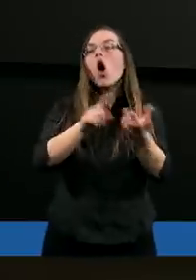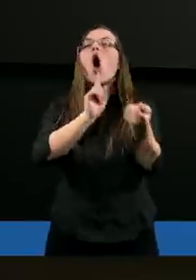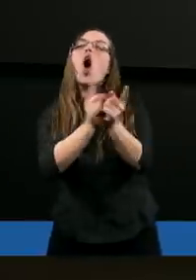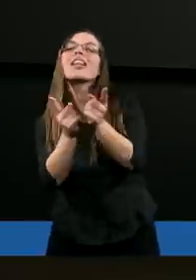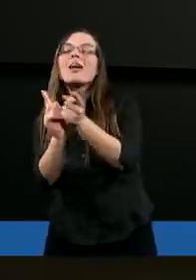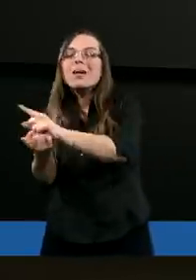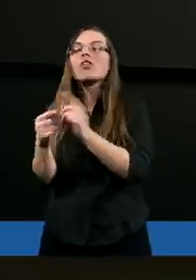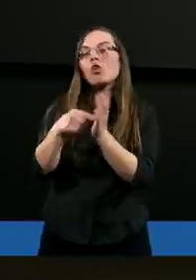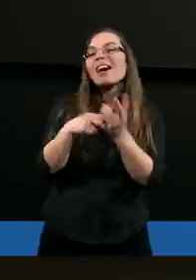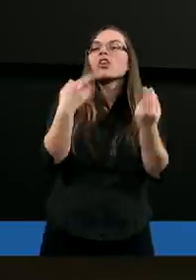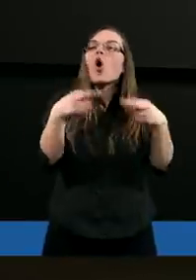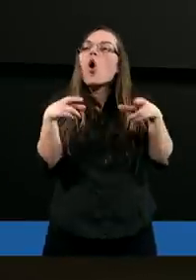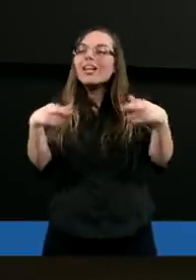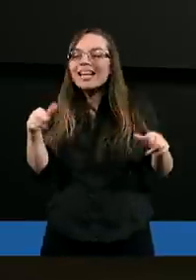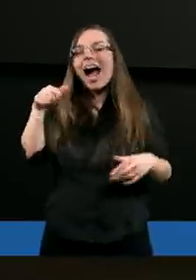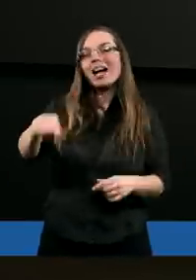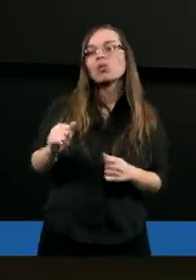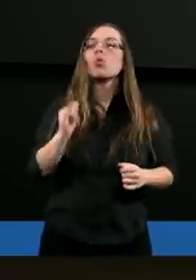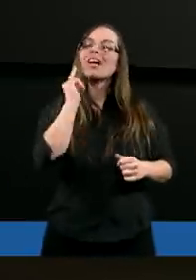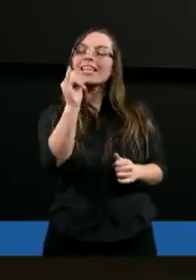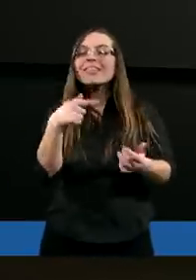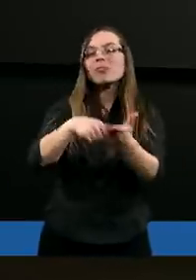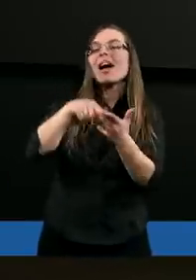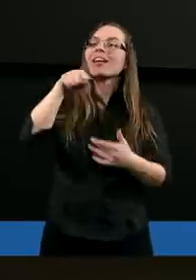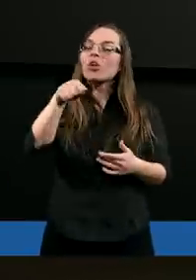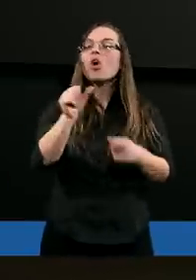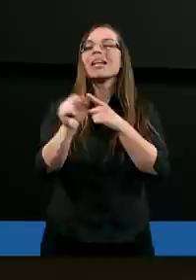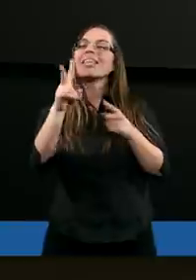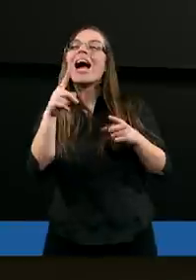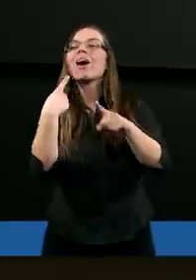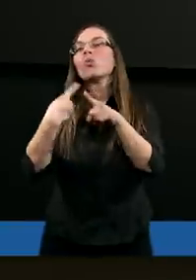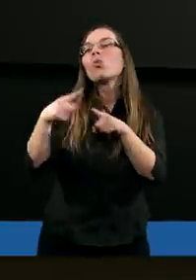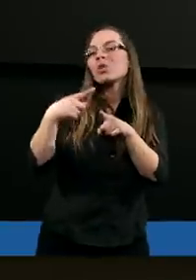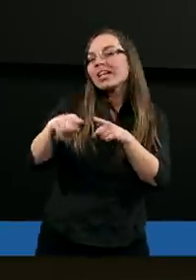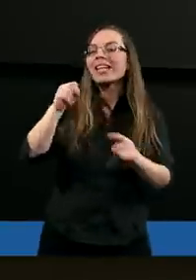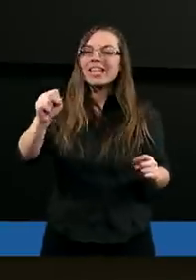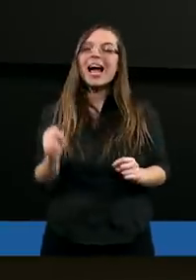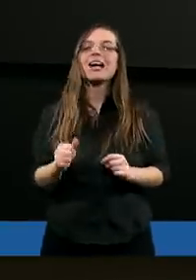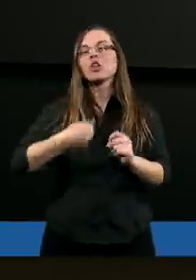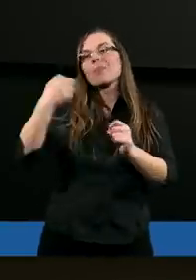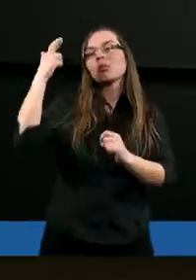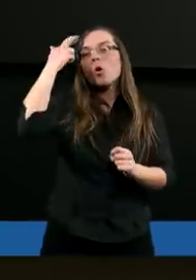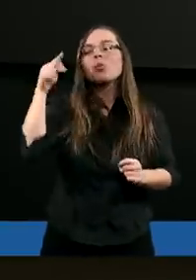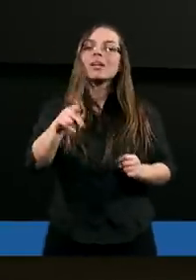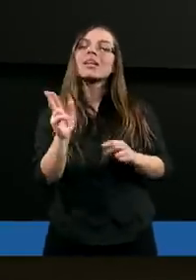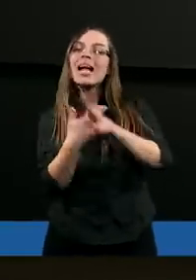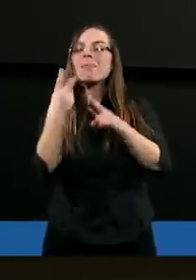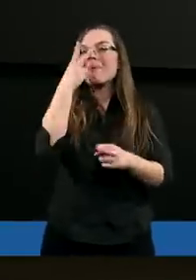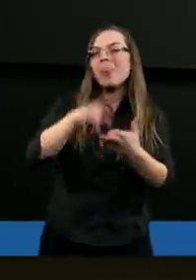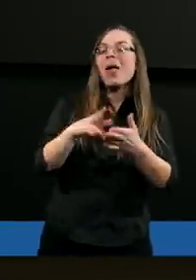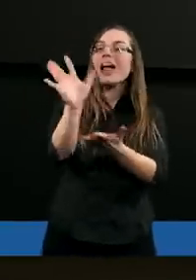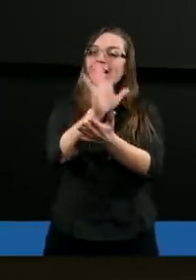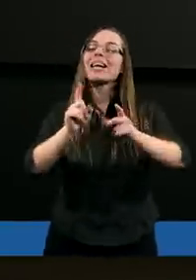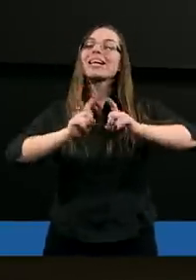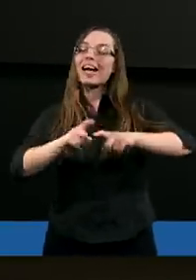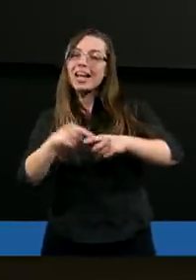odmienności rodzaju. Tak. I właśnie ta jest cała różnica, żebyśmy rozumieli, że kiedy patrzymy na tekst grecki, to